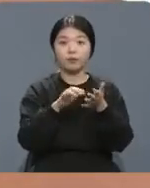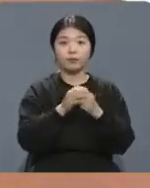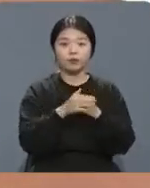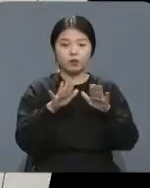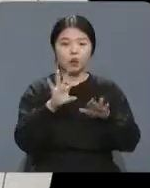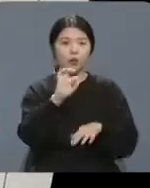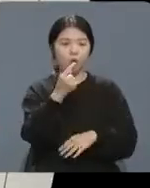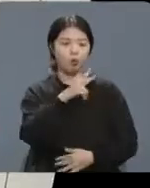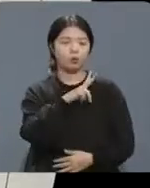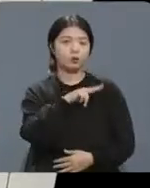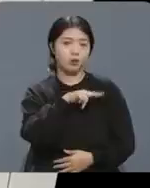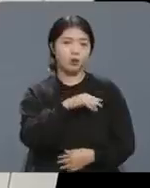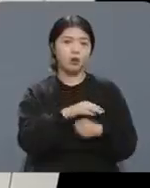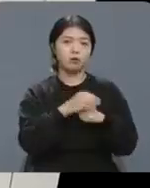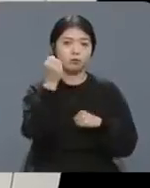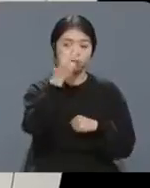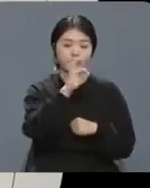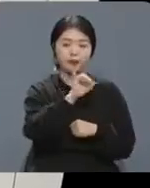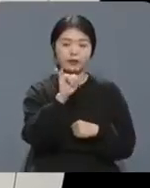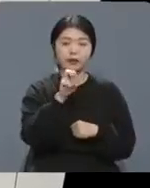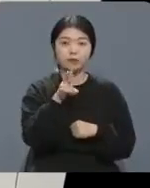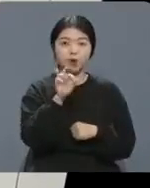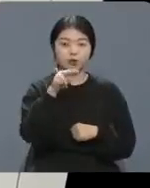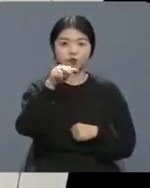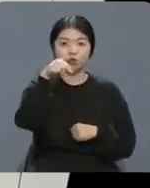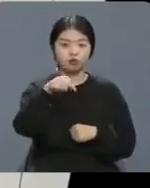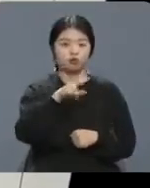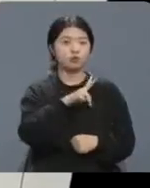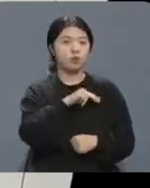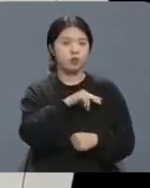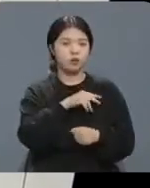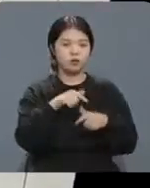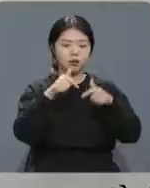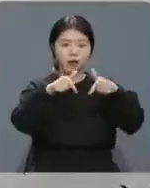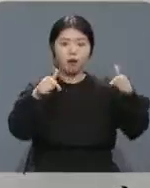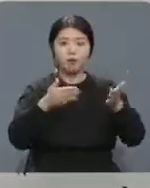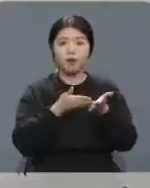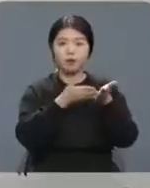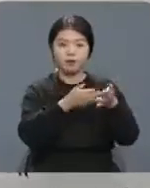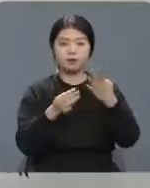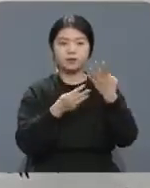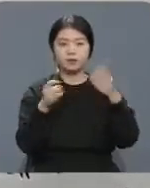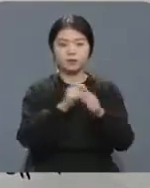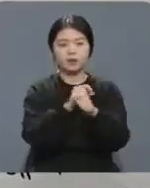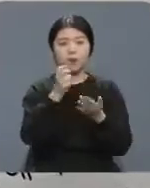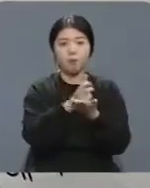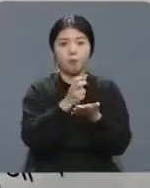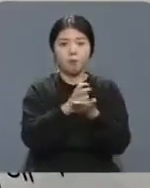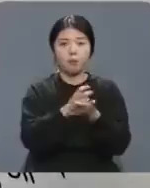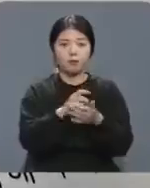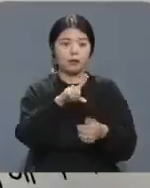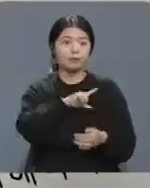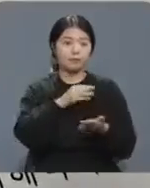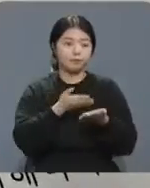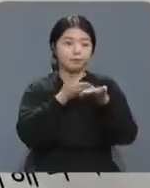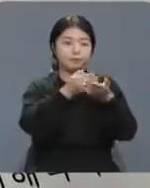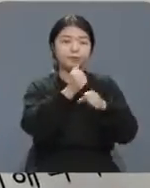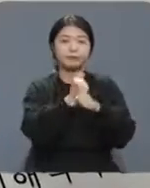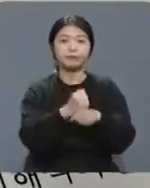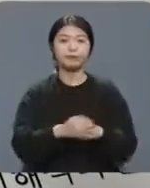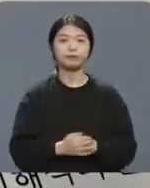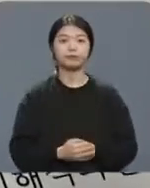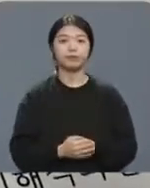영훈 더불어 민주당 의원과 이명수 국민의 힘 의원이 각각 발의한 4 3 특별법 개정안도 이름을 올렸습니다